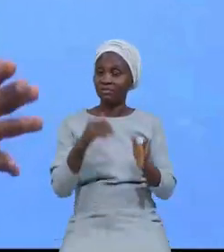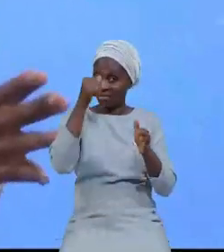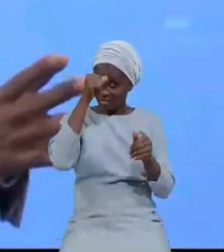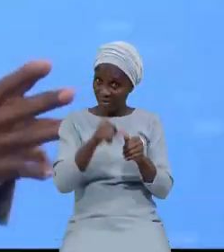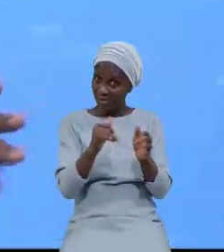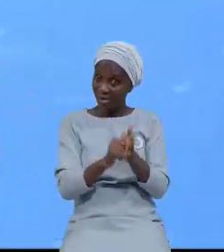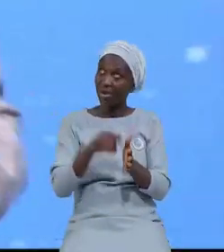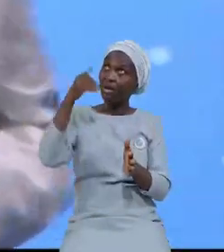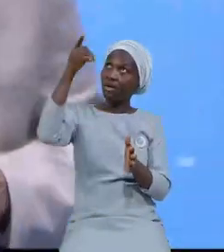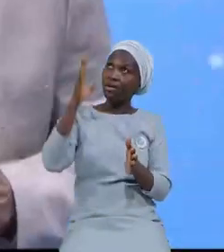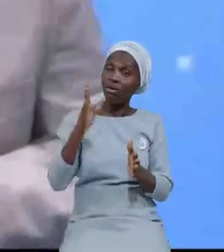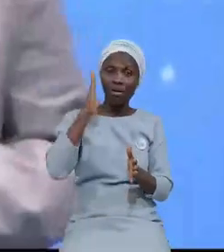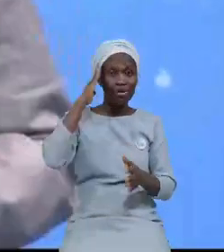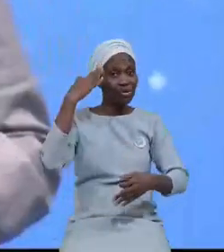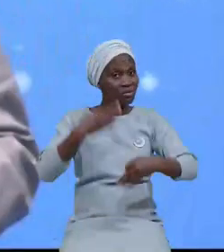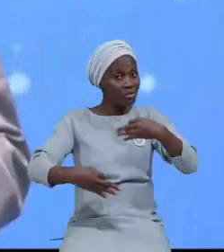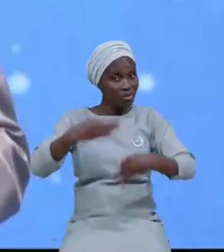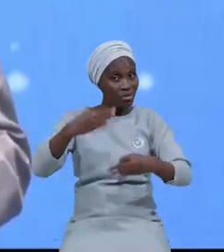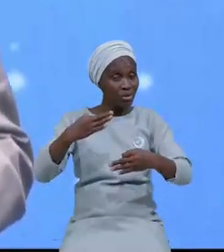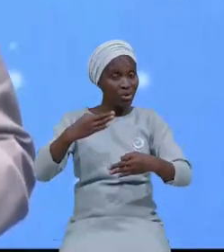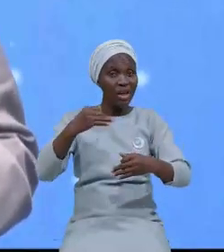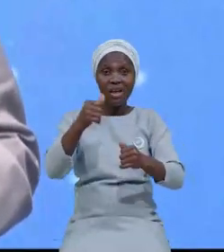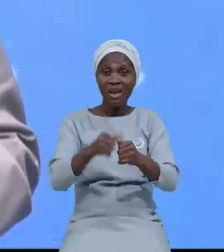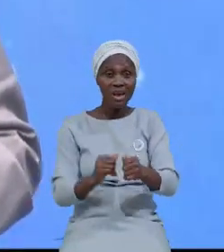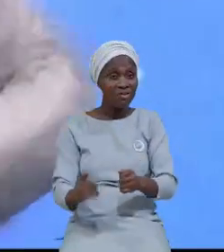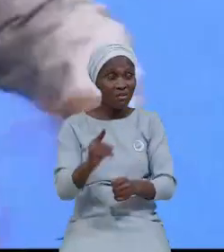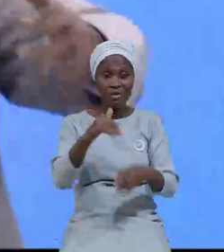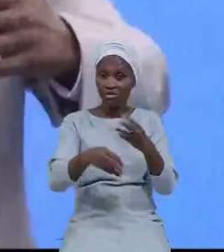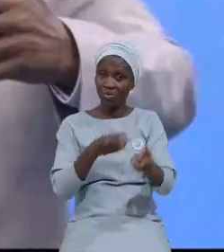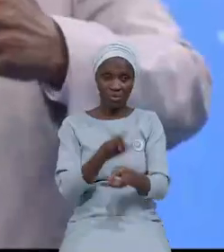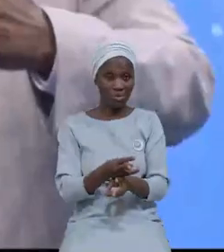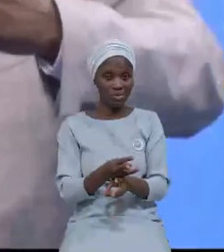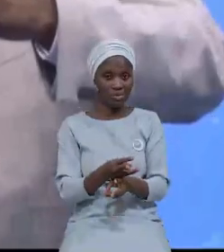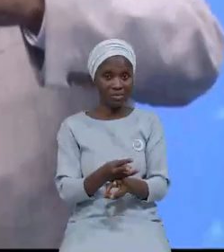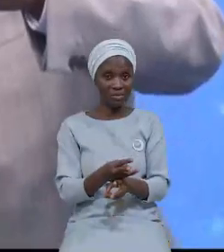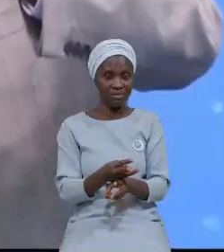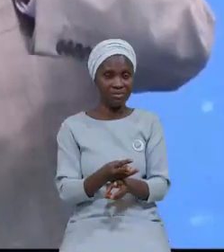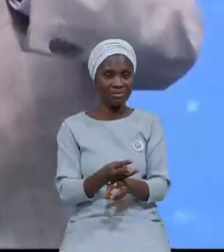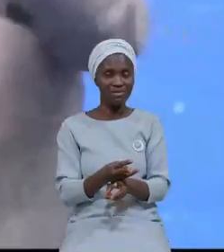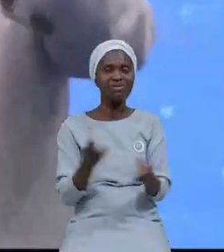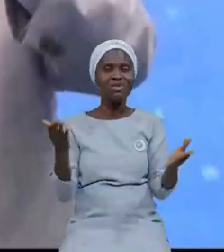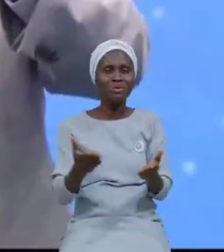Dieu jugera le monde ça veut dire